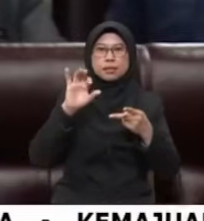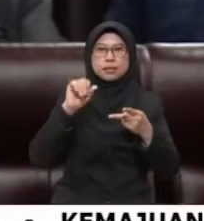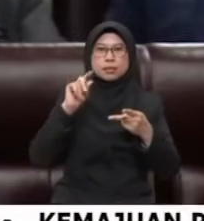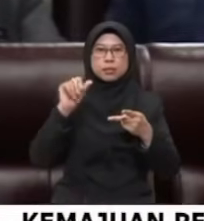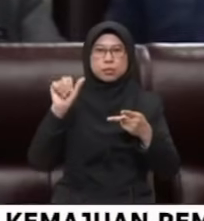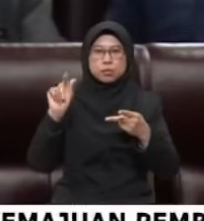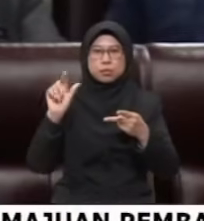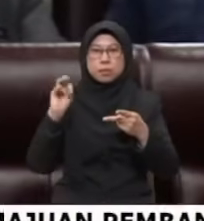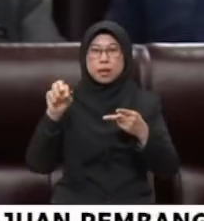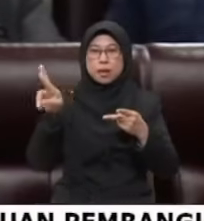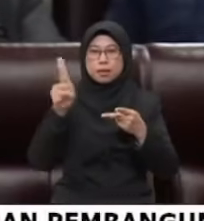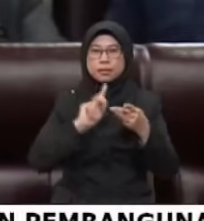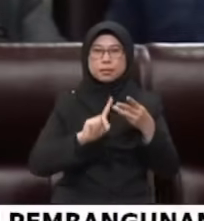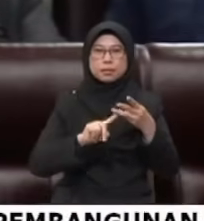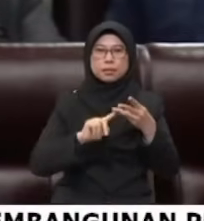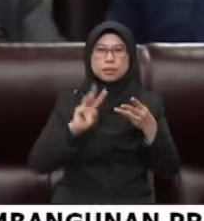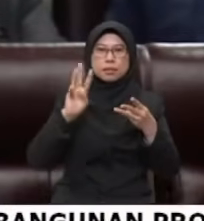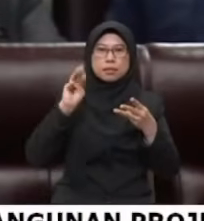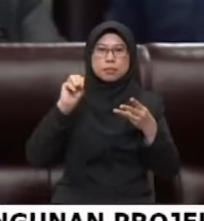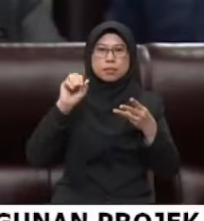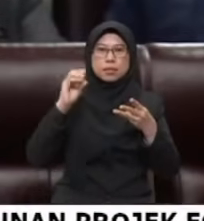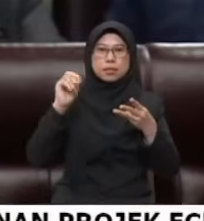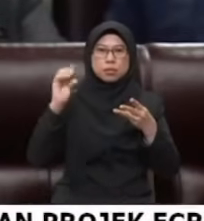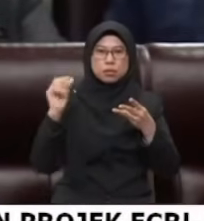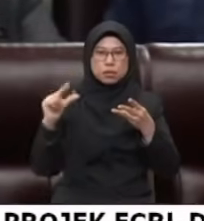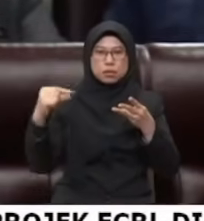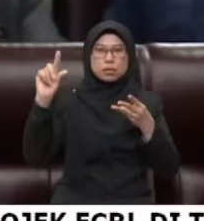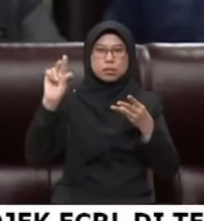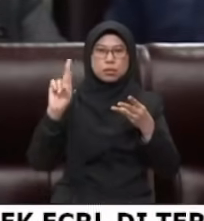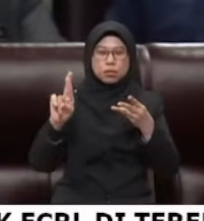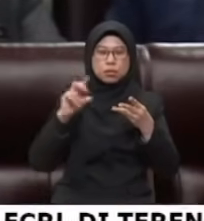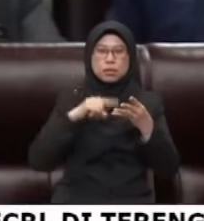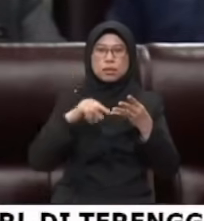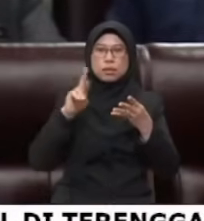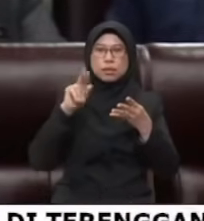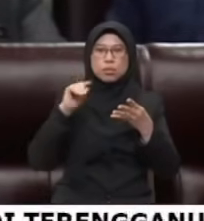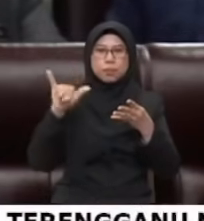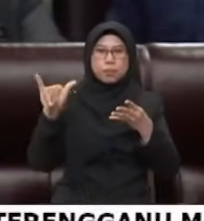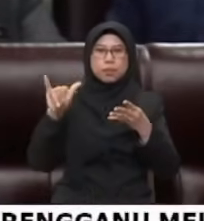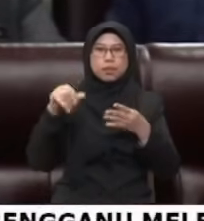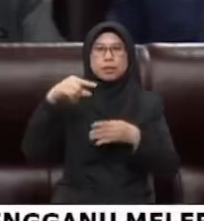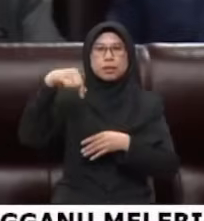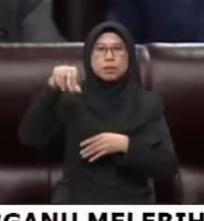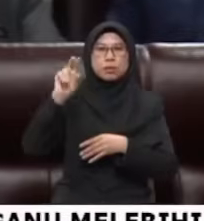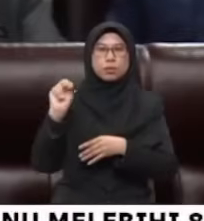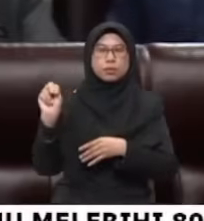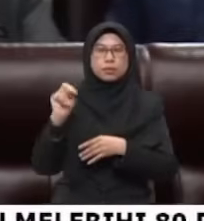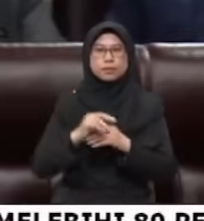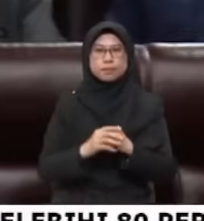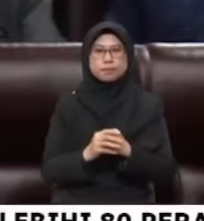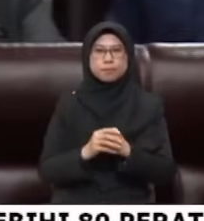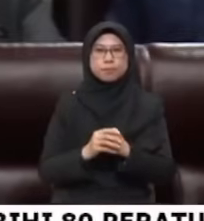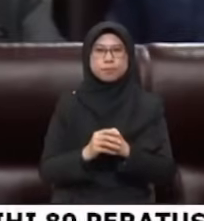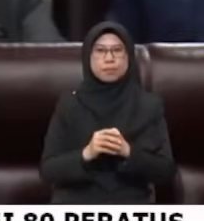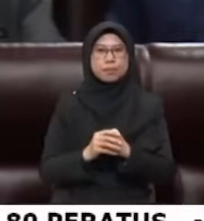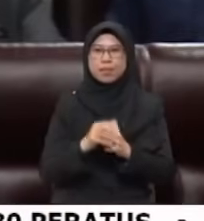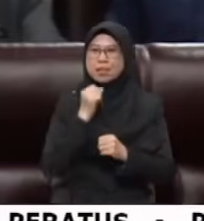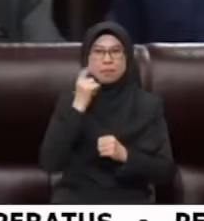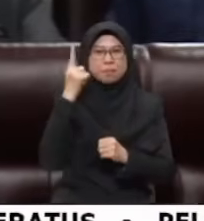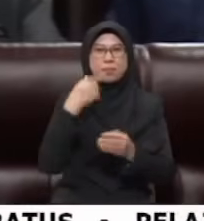gotimala po ruby dan quein tak faham